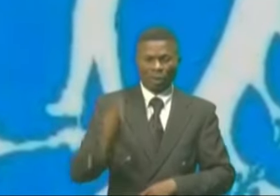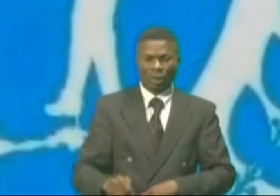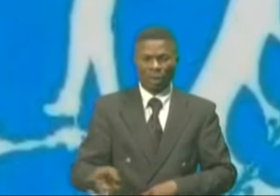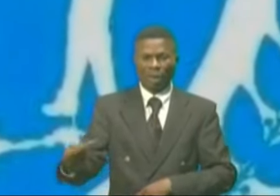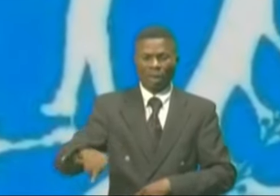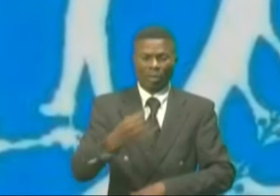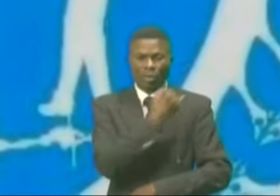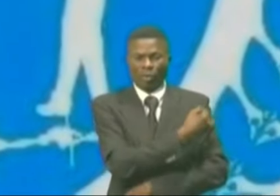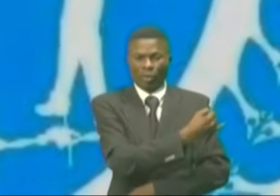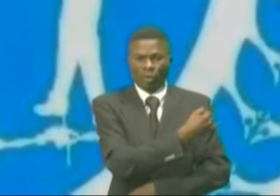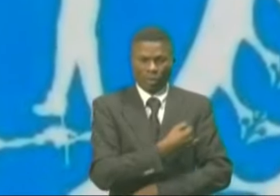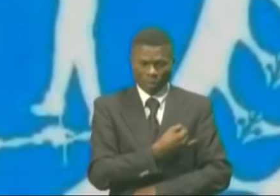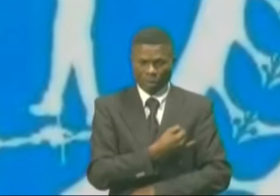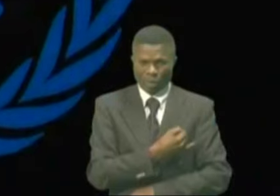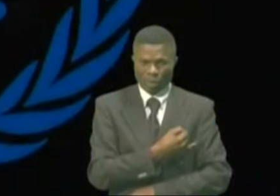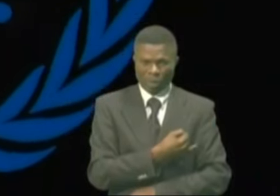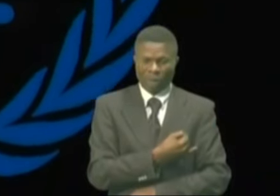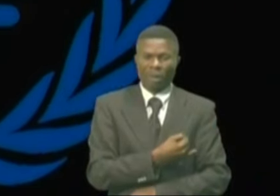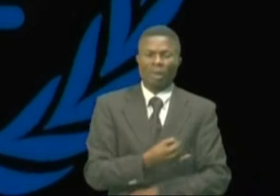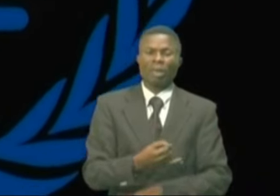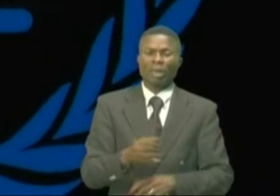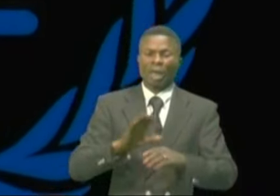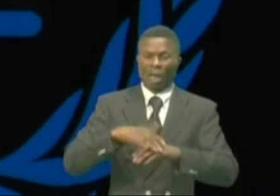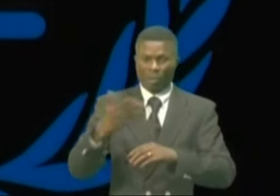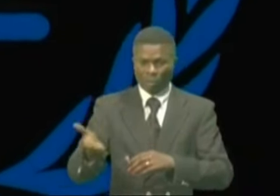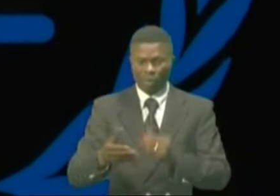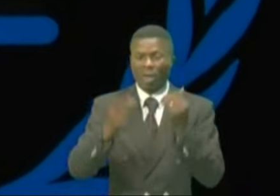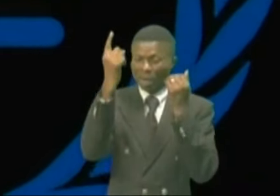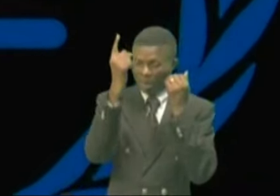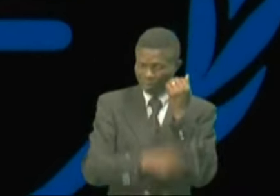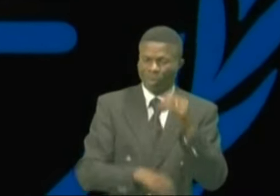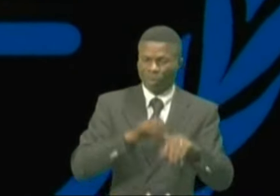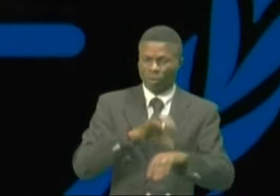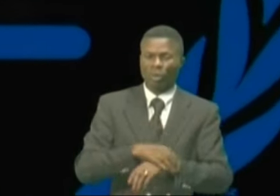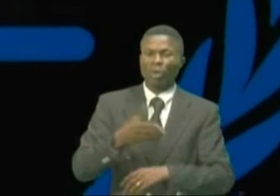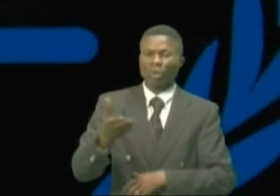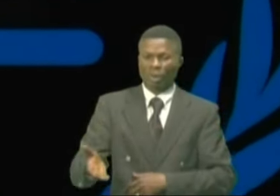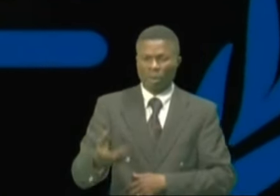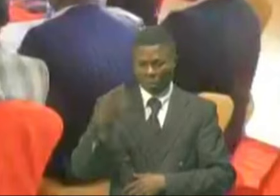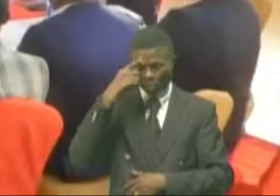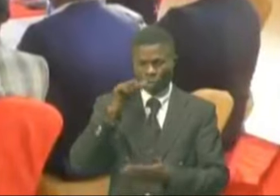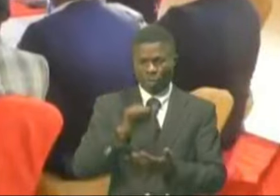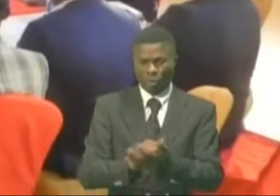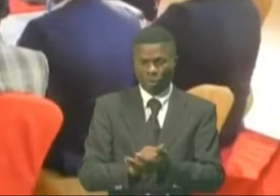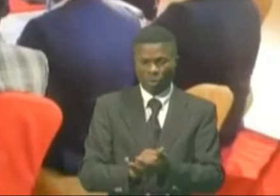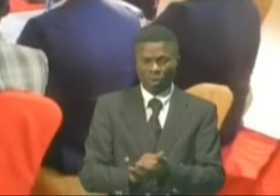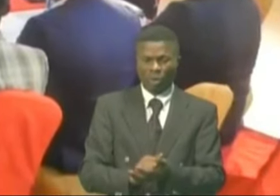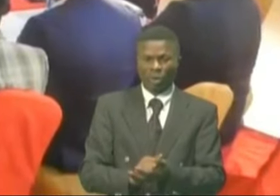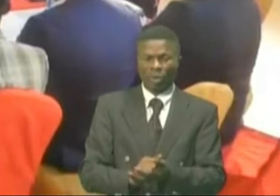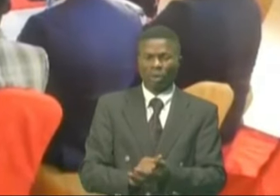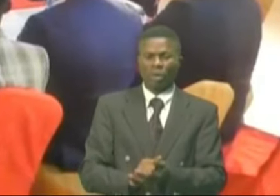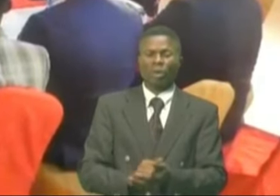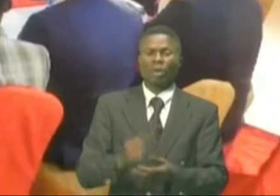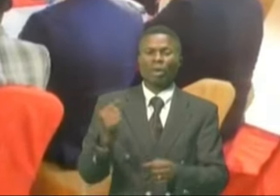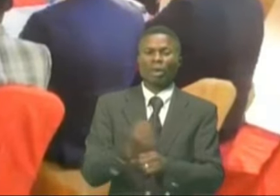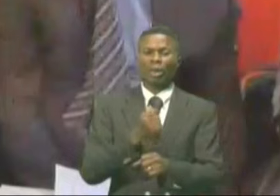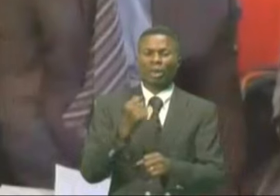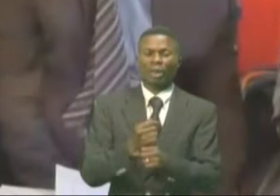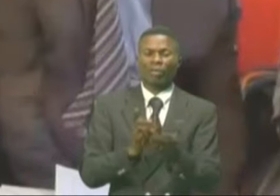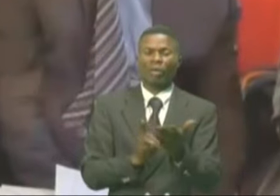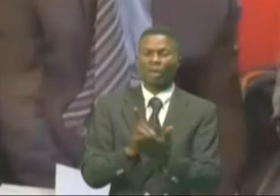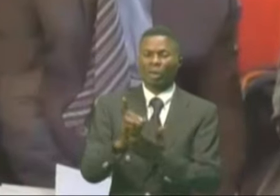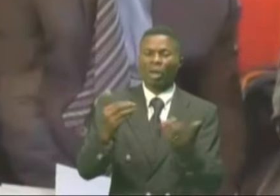Ituri, avant, pendant et après, subiront la rigueur de la loi. Pour ce faire, le praticien de droit a